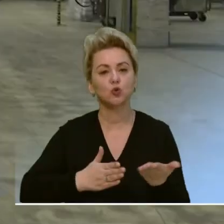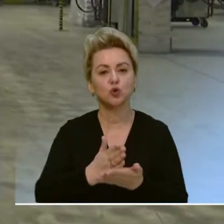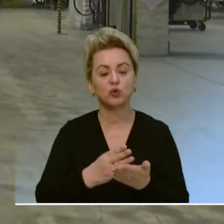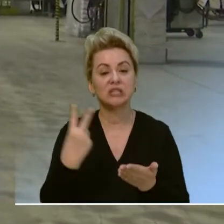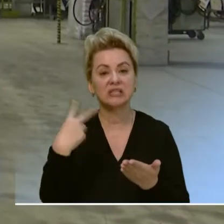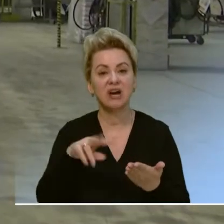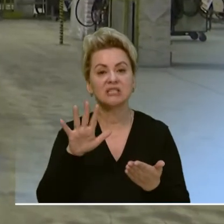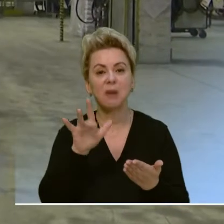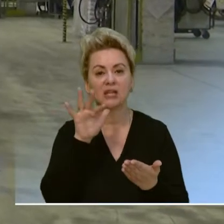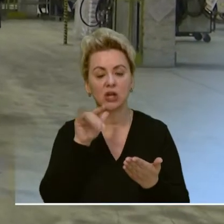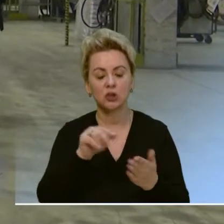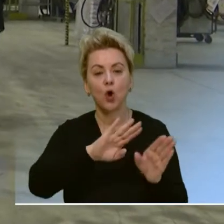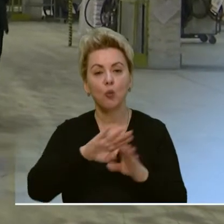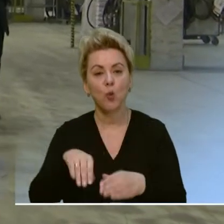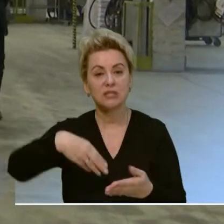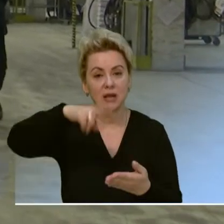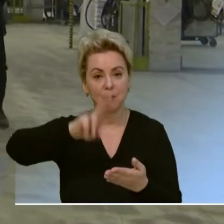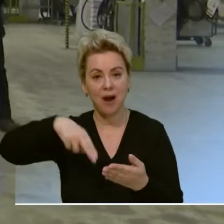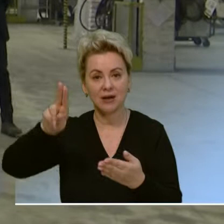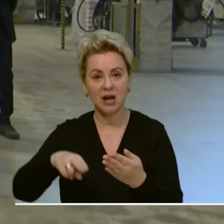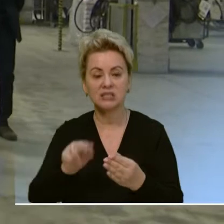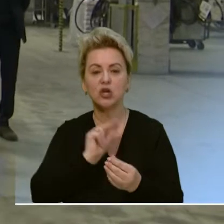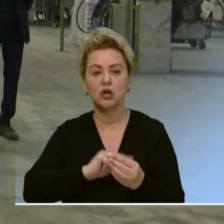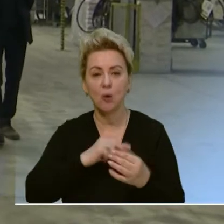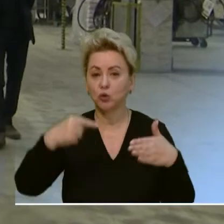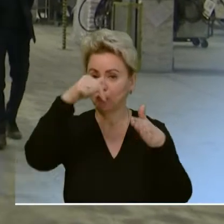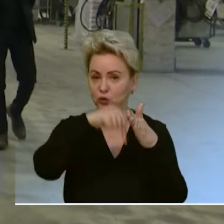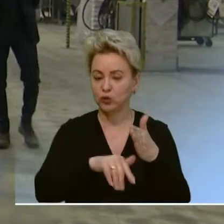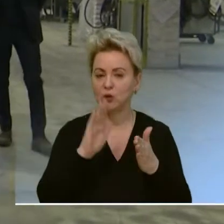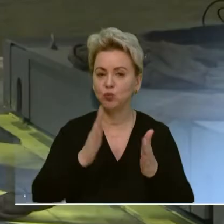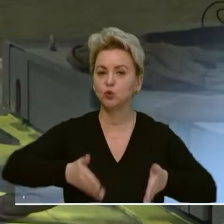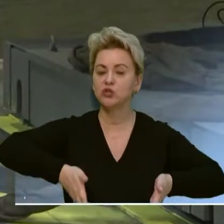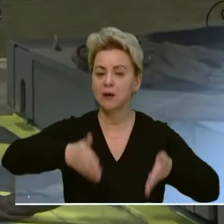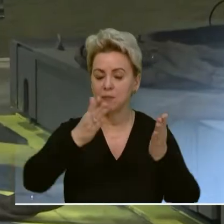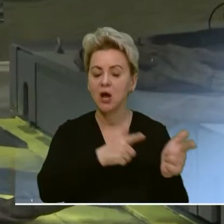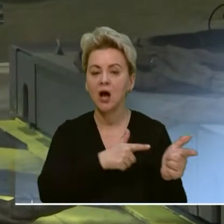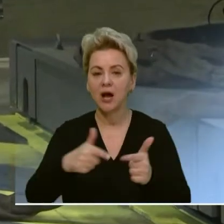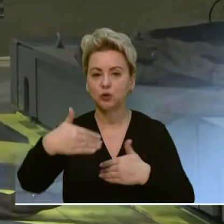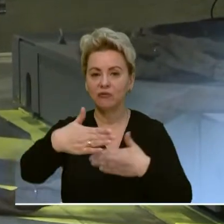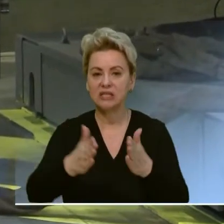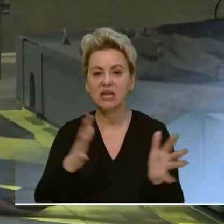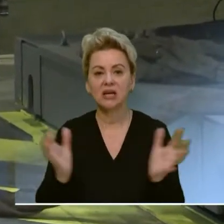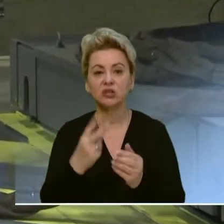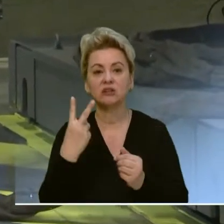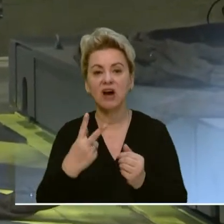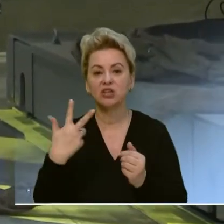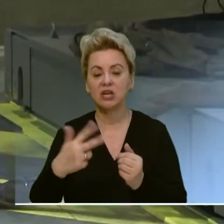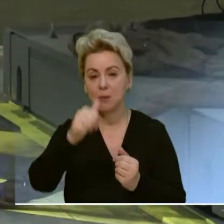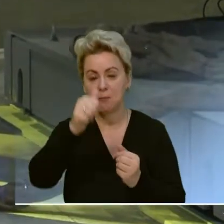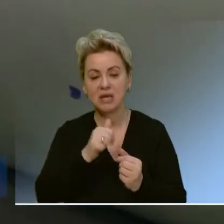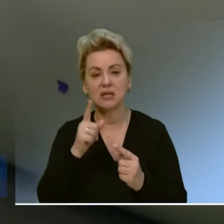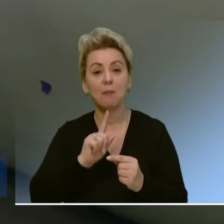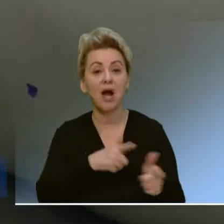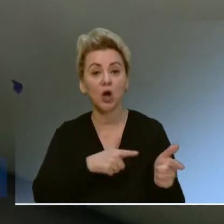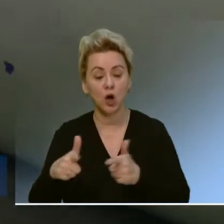прослужить 25 лет. После покраска и механические работы внутри будущей башни. Готовые секции хранятся 2-3 месяца здесь же,